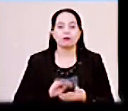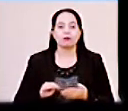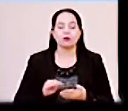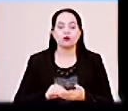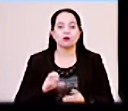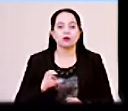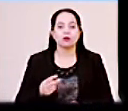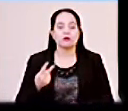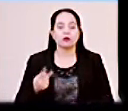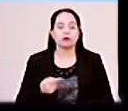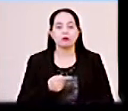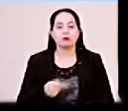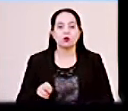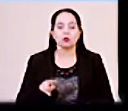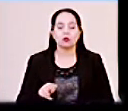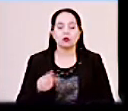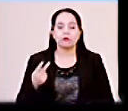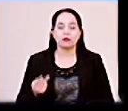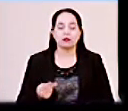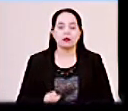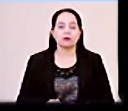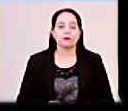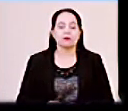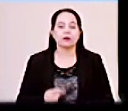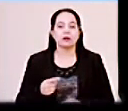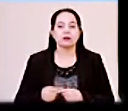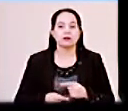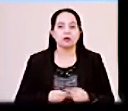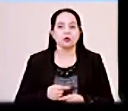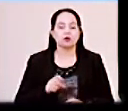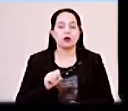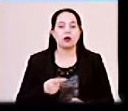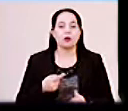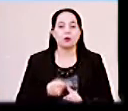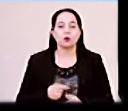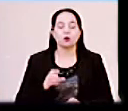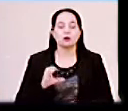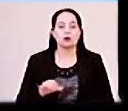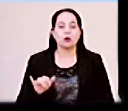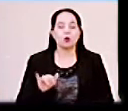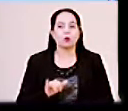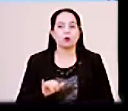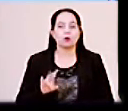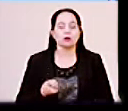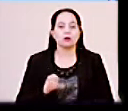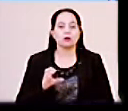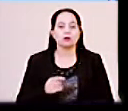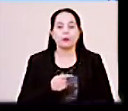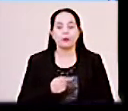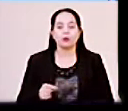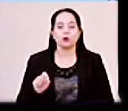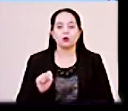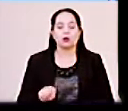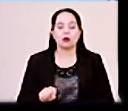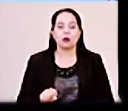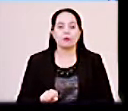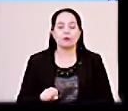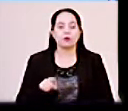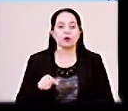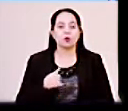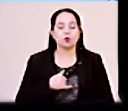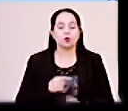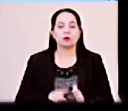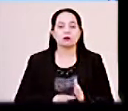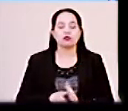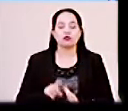C квадрат минус D квадрат. Следующее. A плюс C умноженное на C минус A. Здесь у